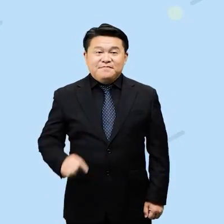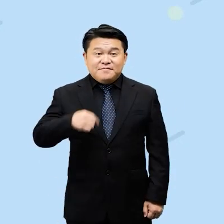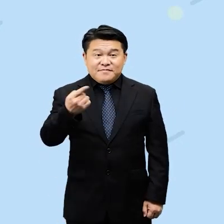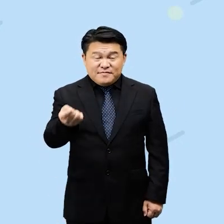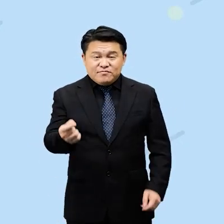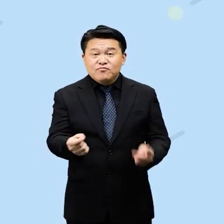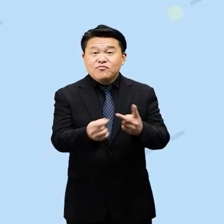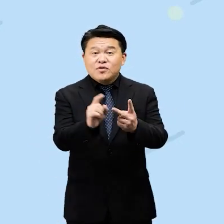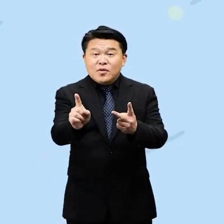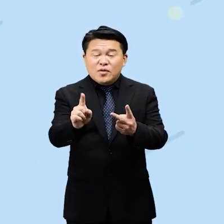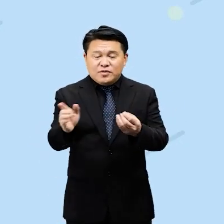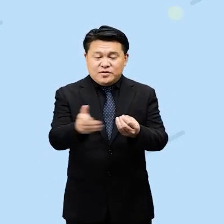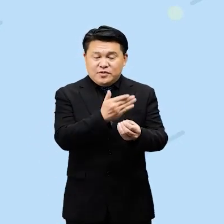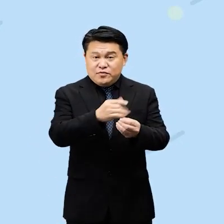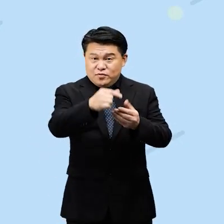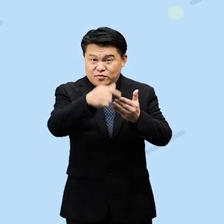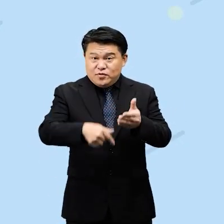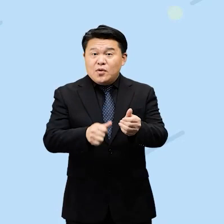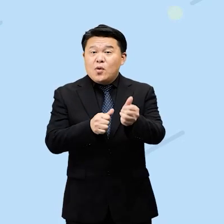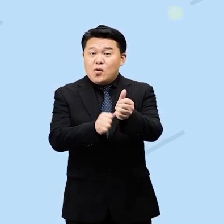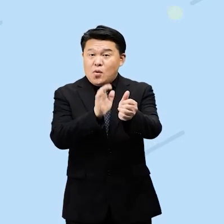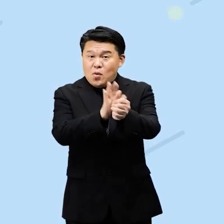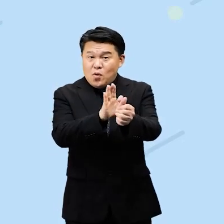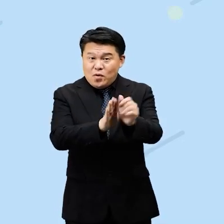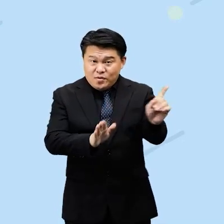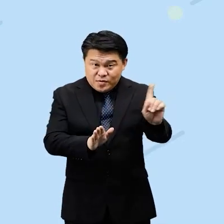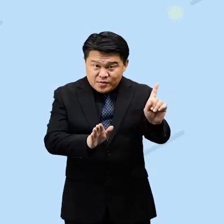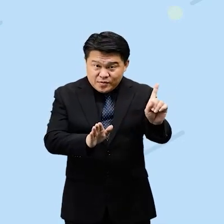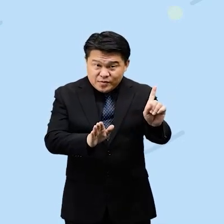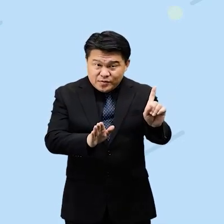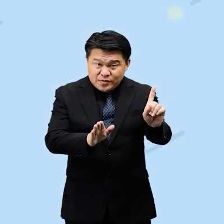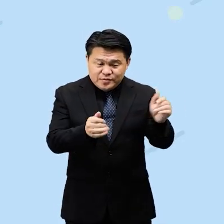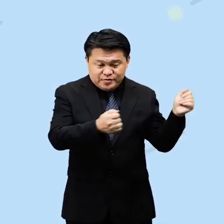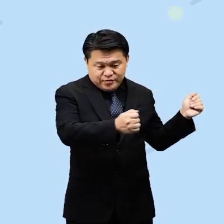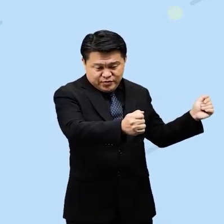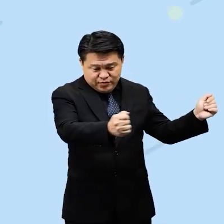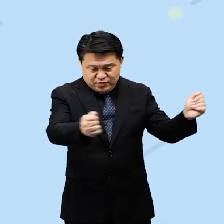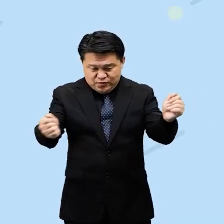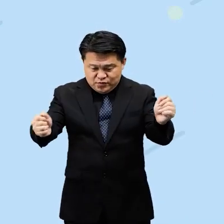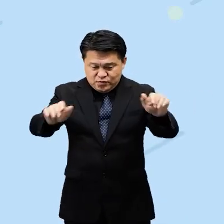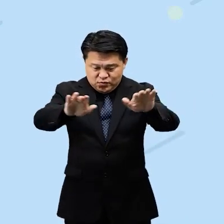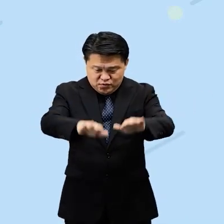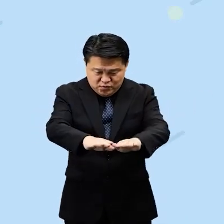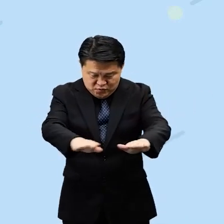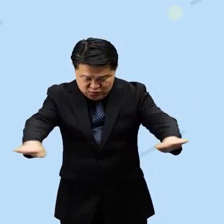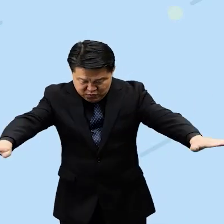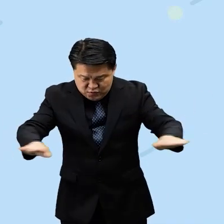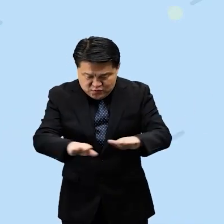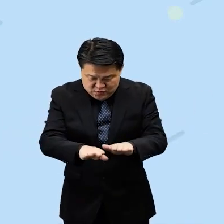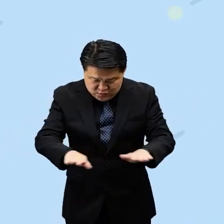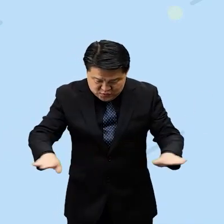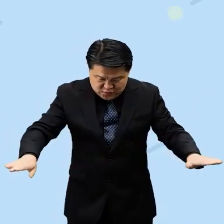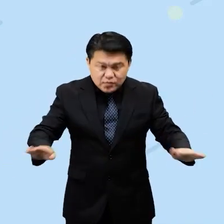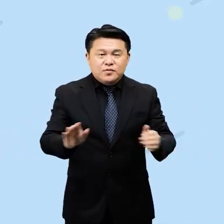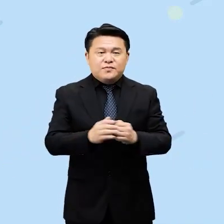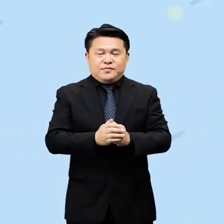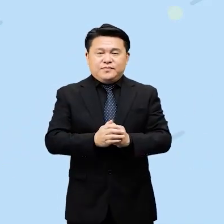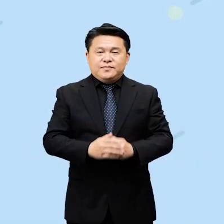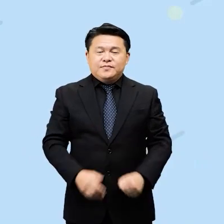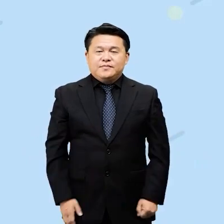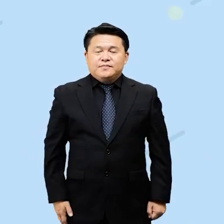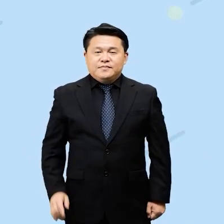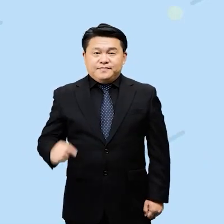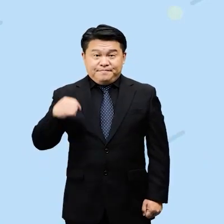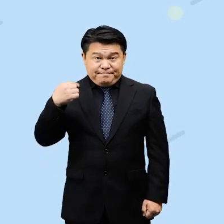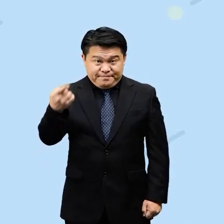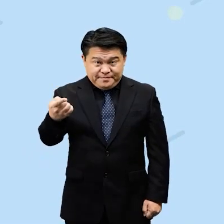두 번째는 탁구 프로그램 보조입니다. 탁구대를 정해진 위치에 가지고 온 뒤 펼칠 수 있도록